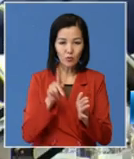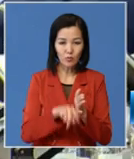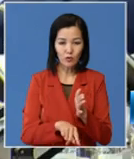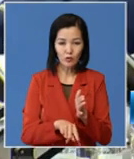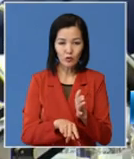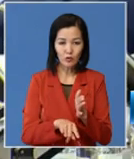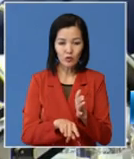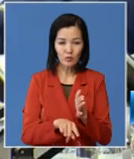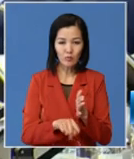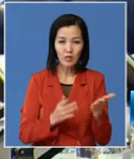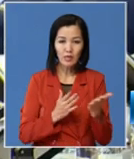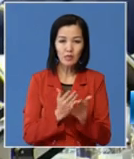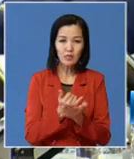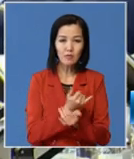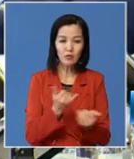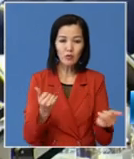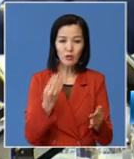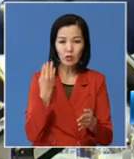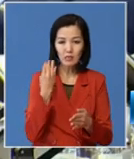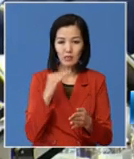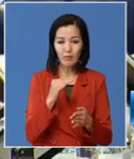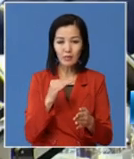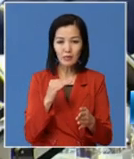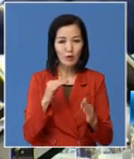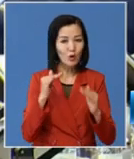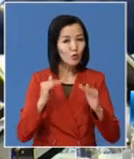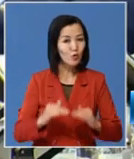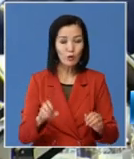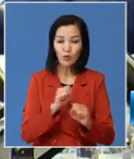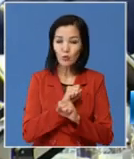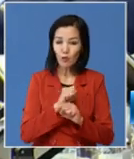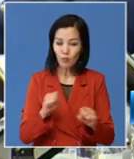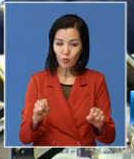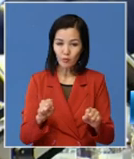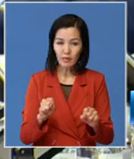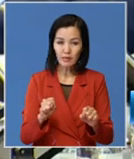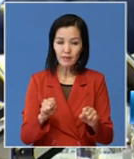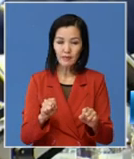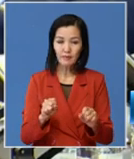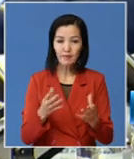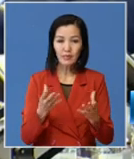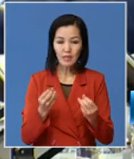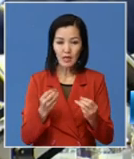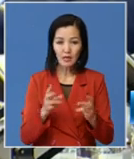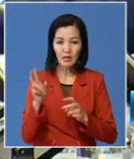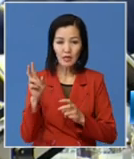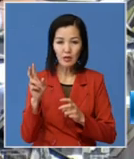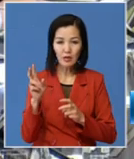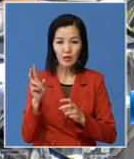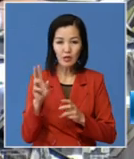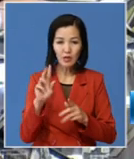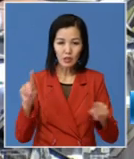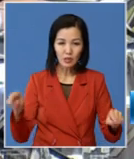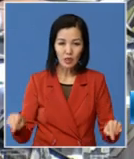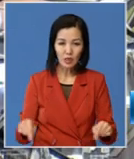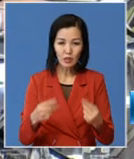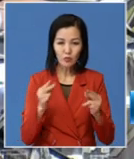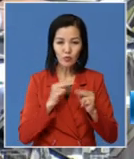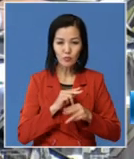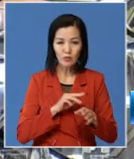Омарбек Мерген жайлы тарихи деректі фильм түсірілді. Журналист, жазушы Серік Абыкенұлының туындысы журналистер үйінде алғаш